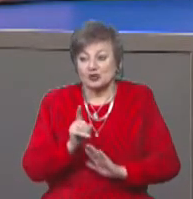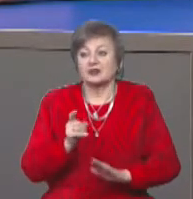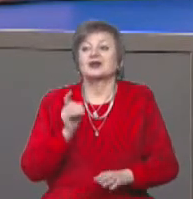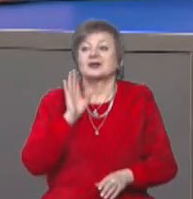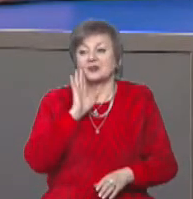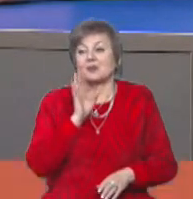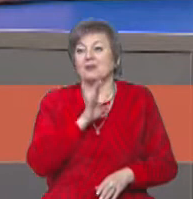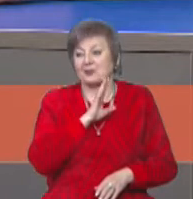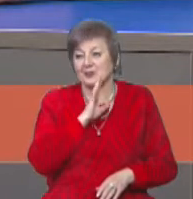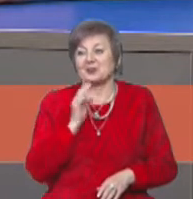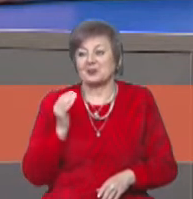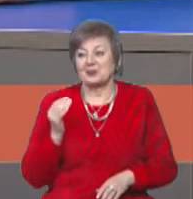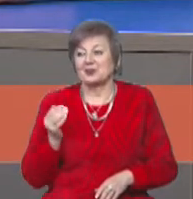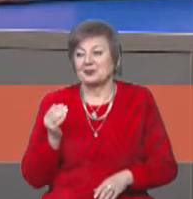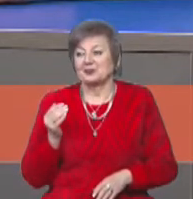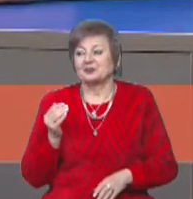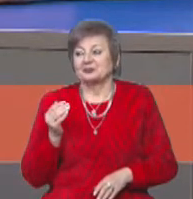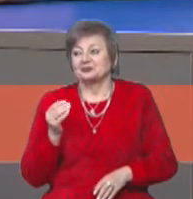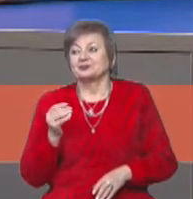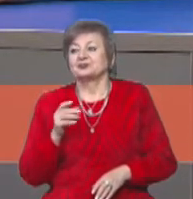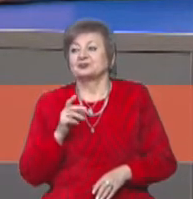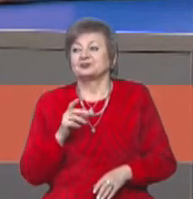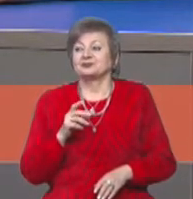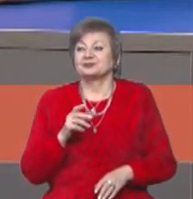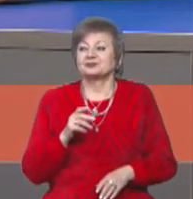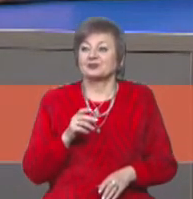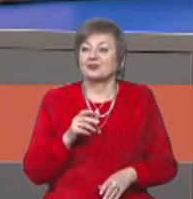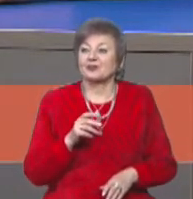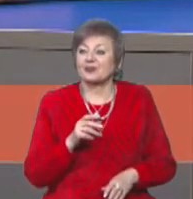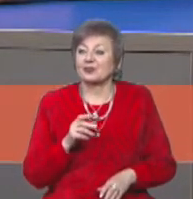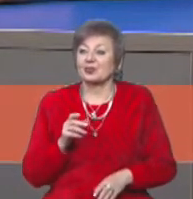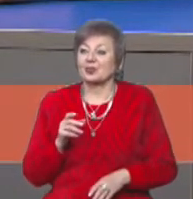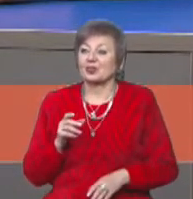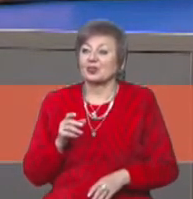вже... На той момент донька так і була веб-дизайнером?